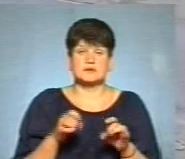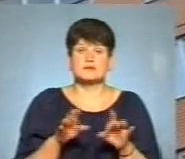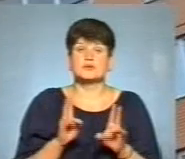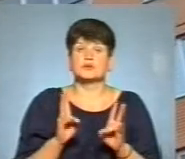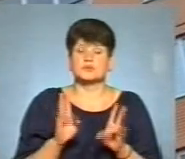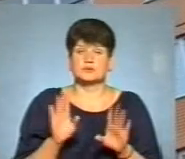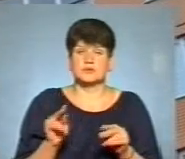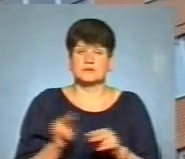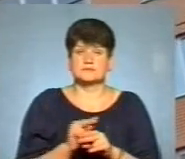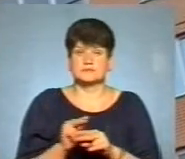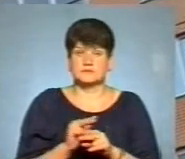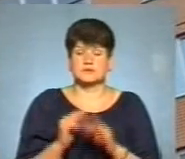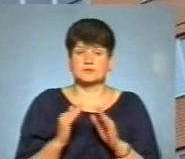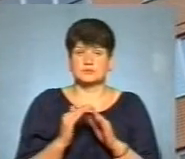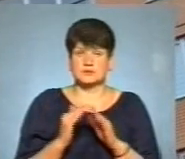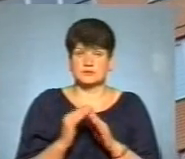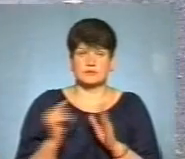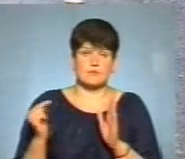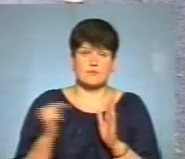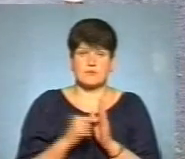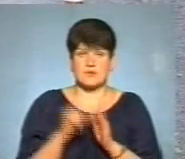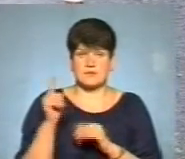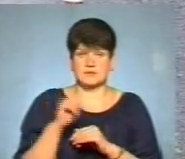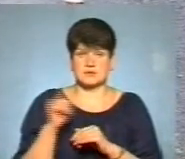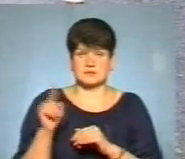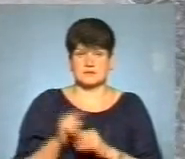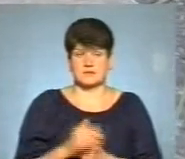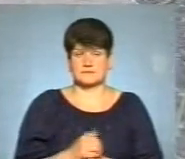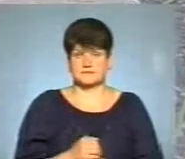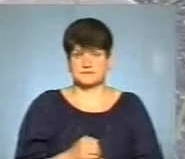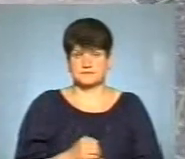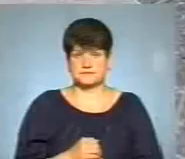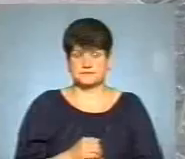буде відновлювати частину будинку, у яку влучила блискавка.